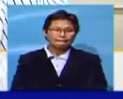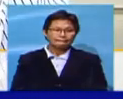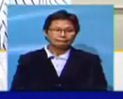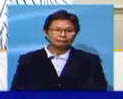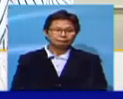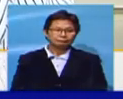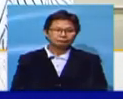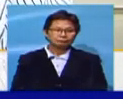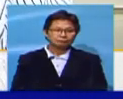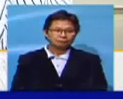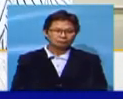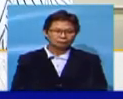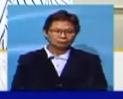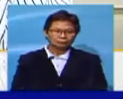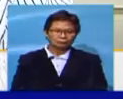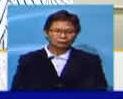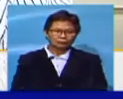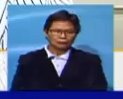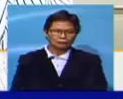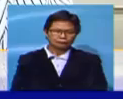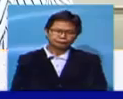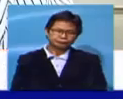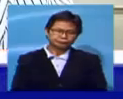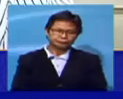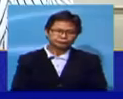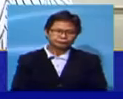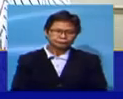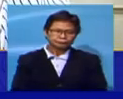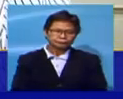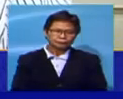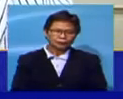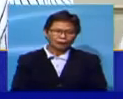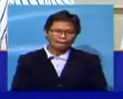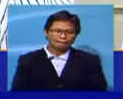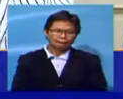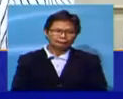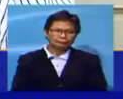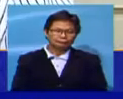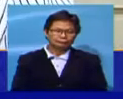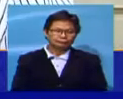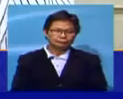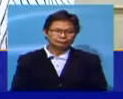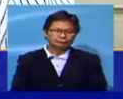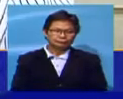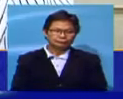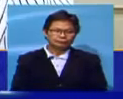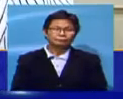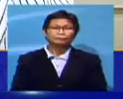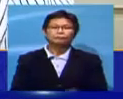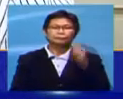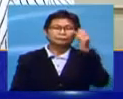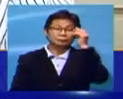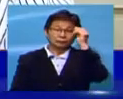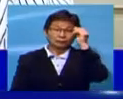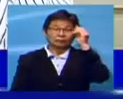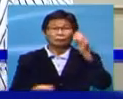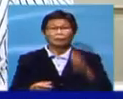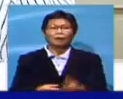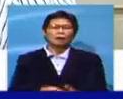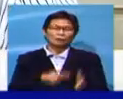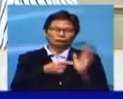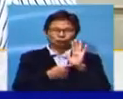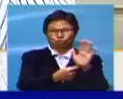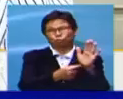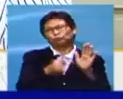amalan di monostin itu juga menggambarkan Betapa